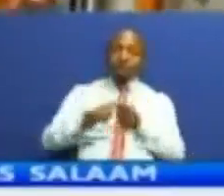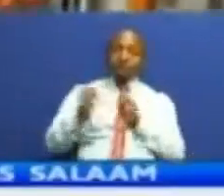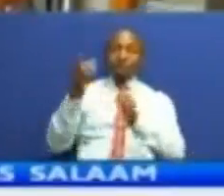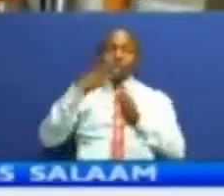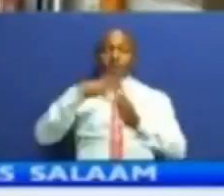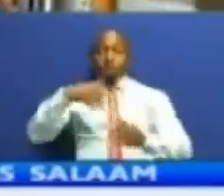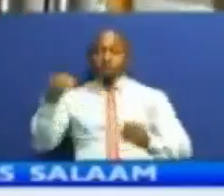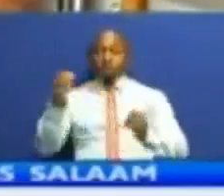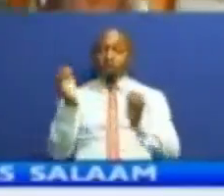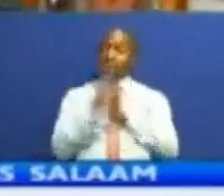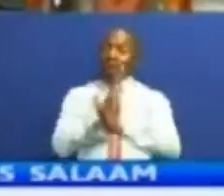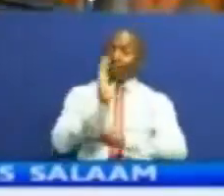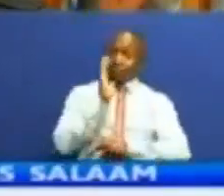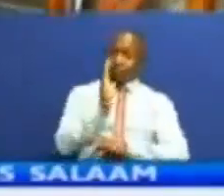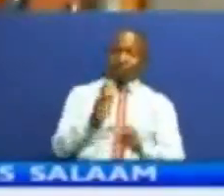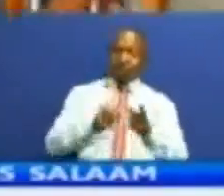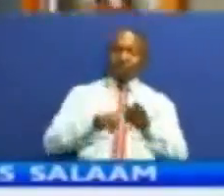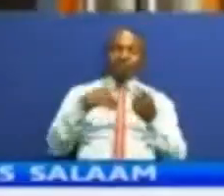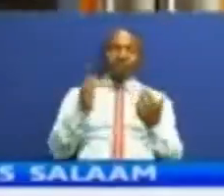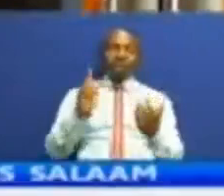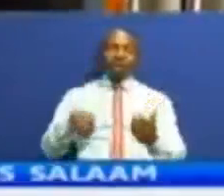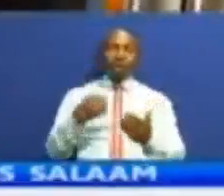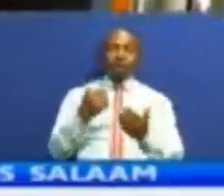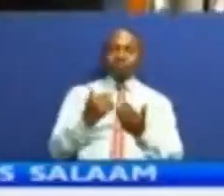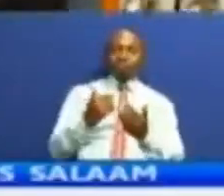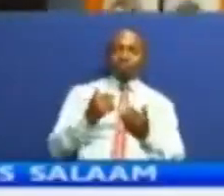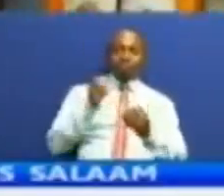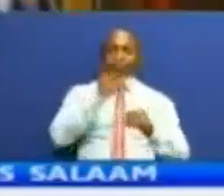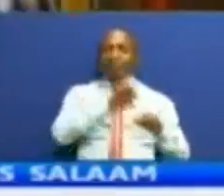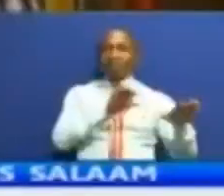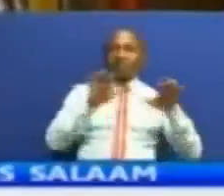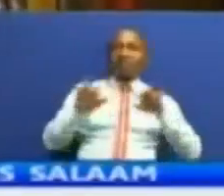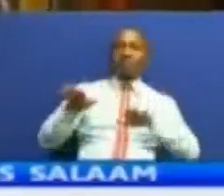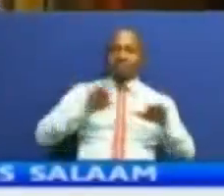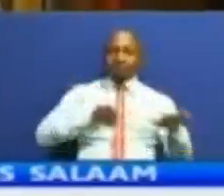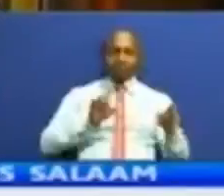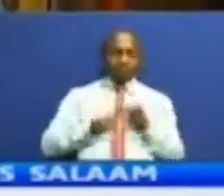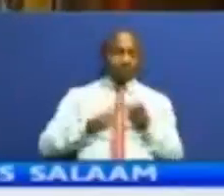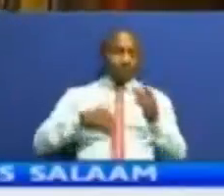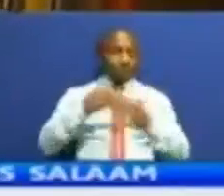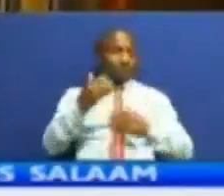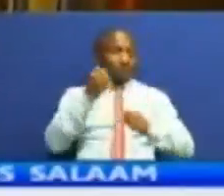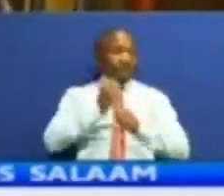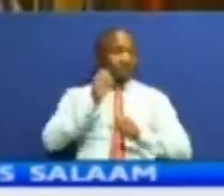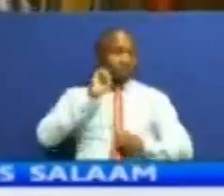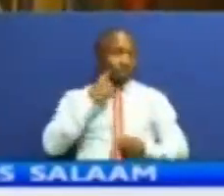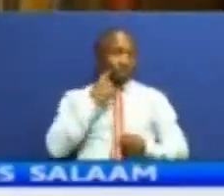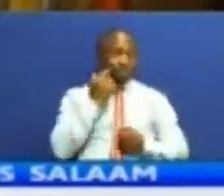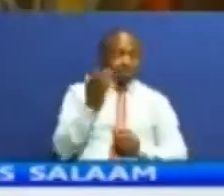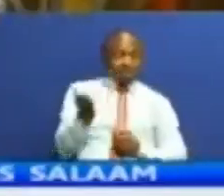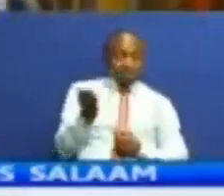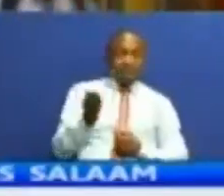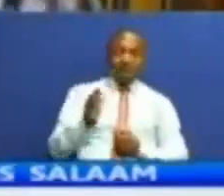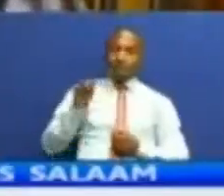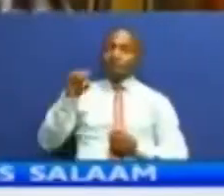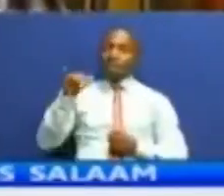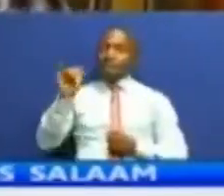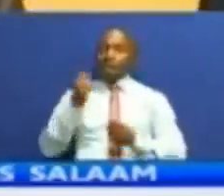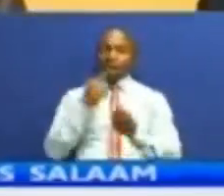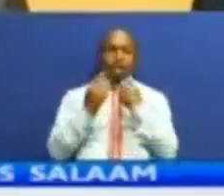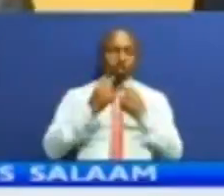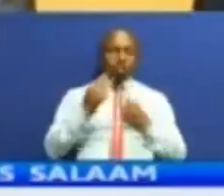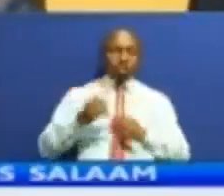katika uhalisia wake, na ikawa ni mwendo wa huku na kule. Na baada ya kibarua hiki cha dharura, meya